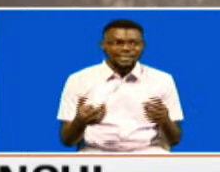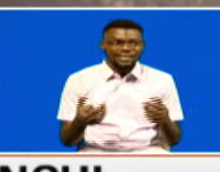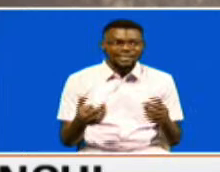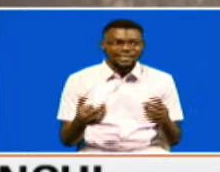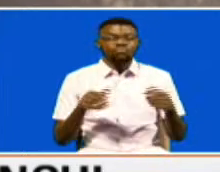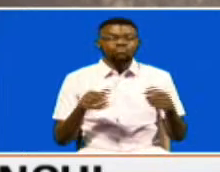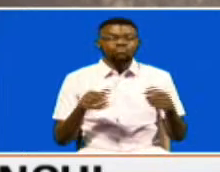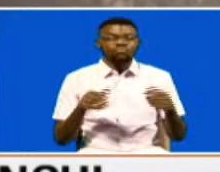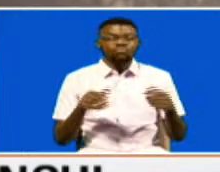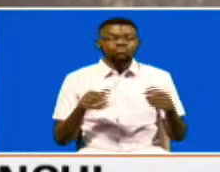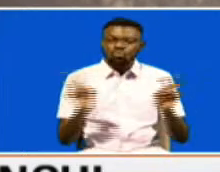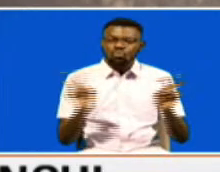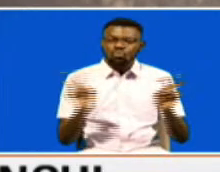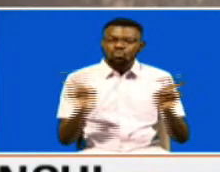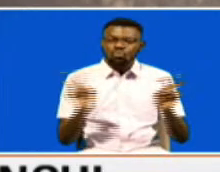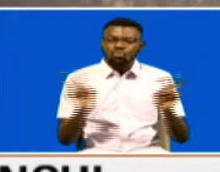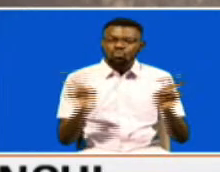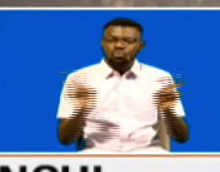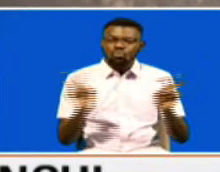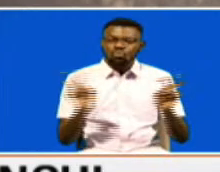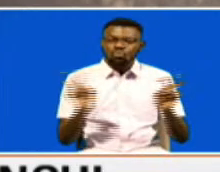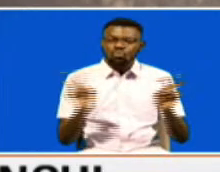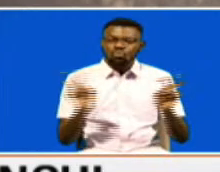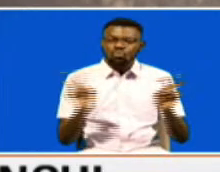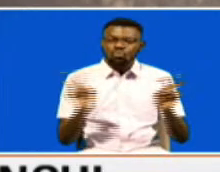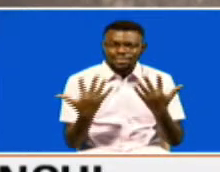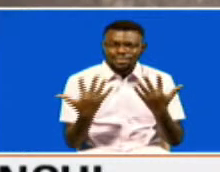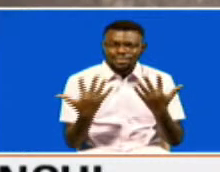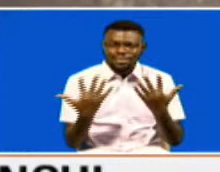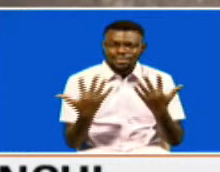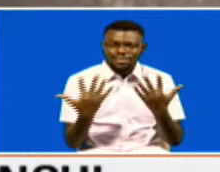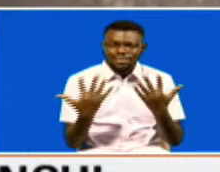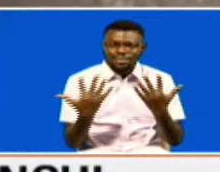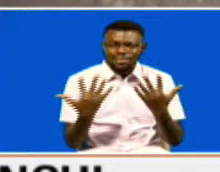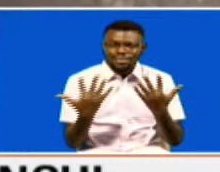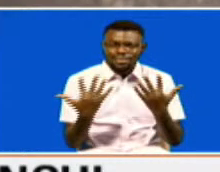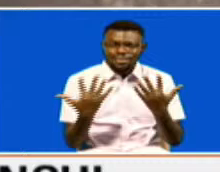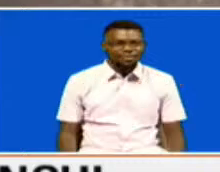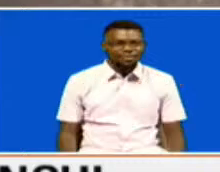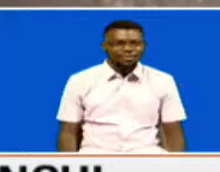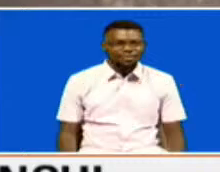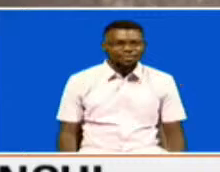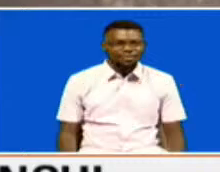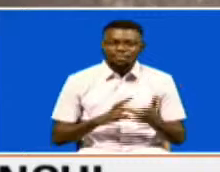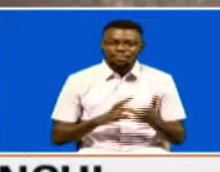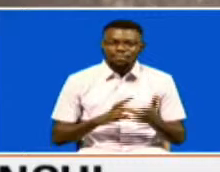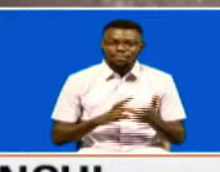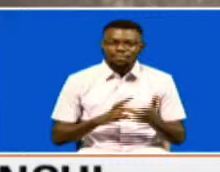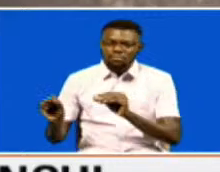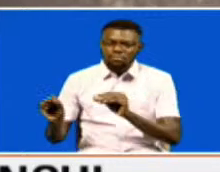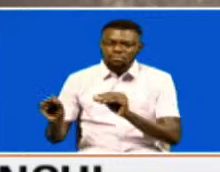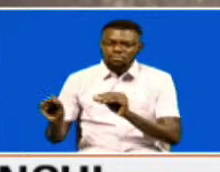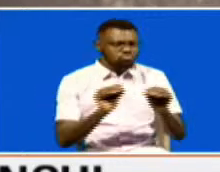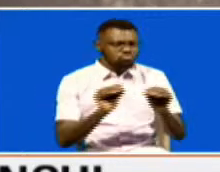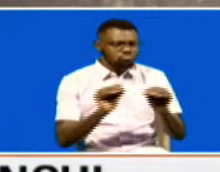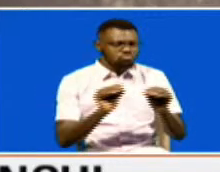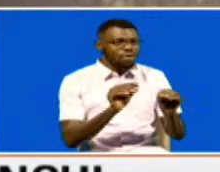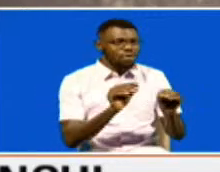these special commodities. So in most cases, they go up to a place called Shimbri.